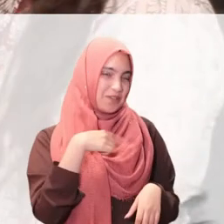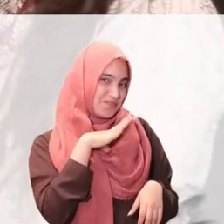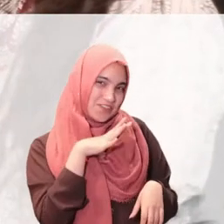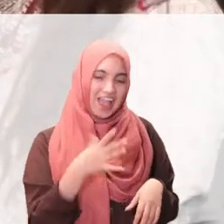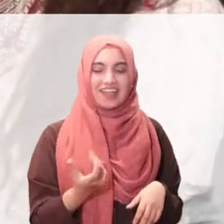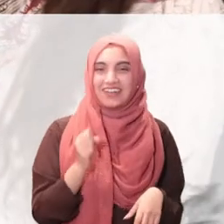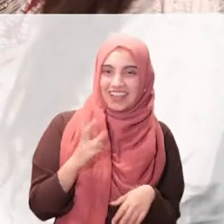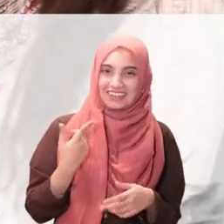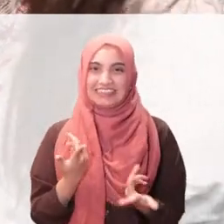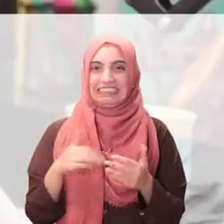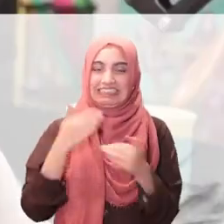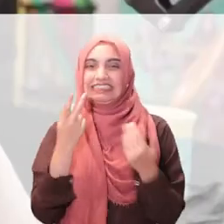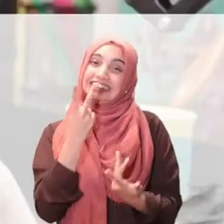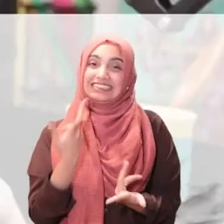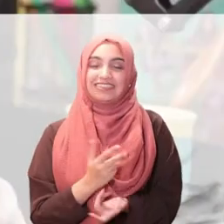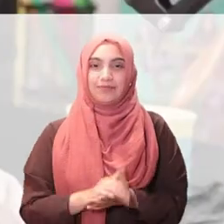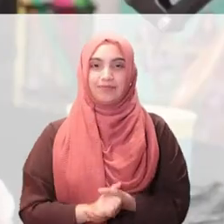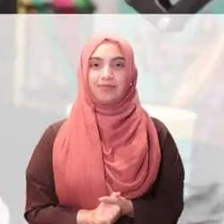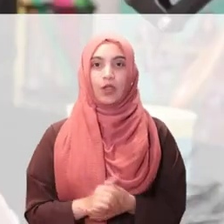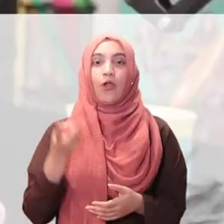मैं कौन हूं